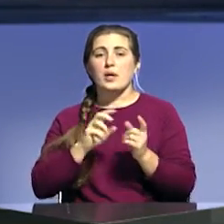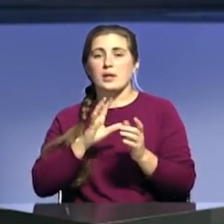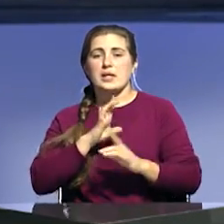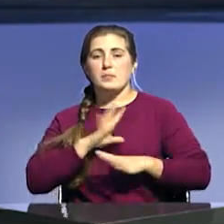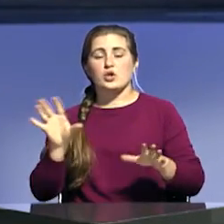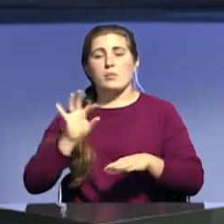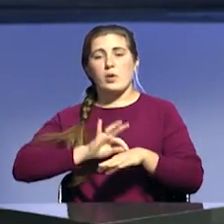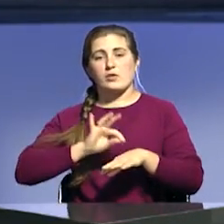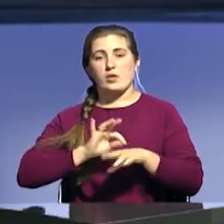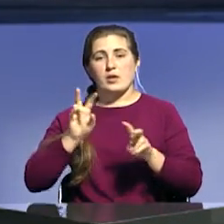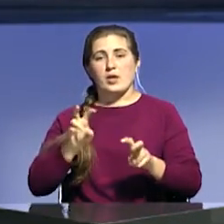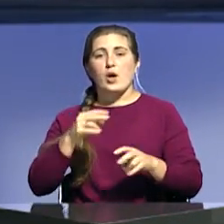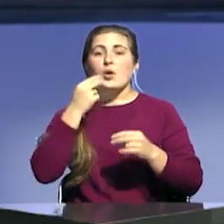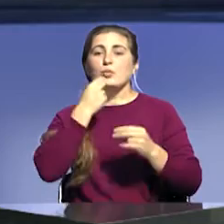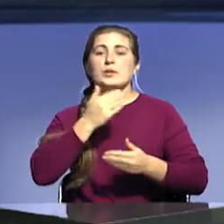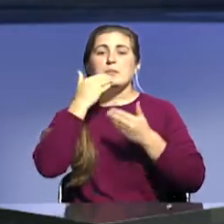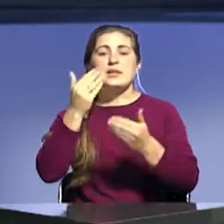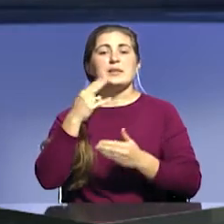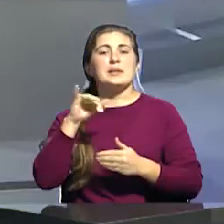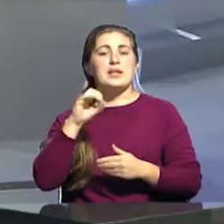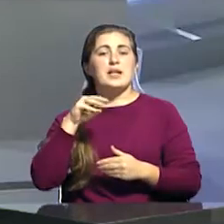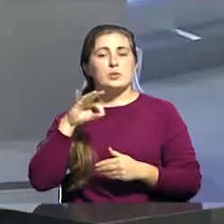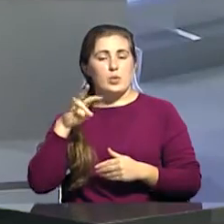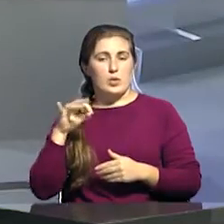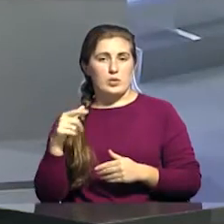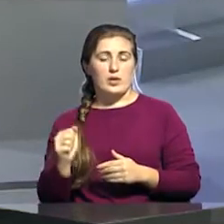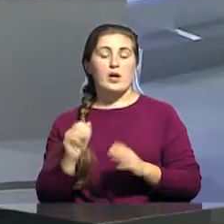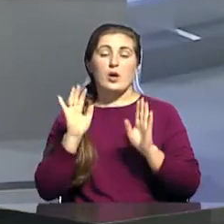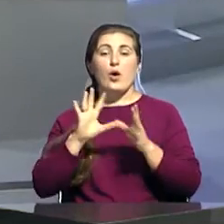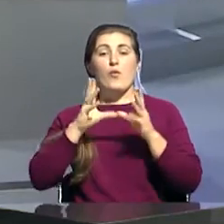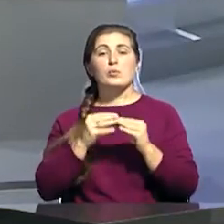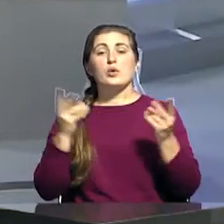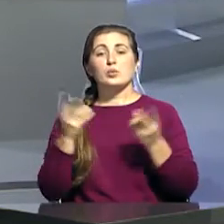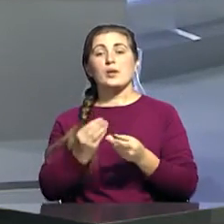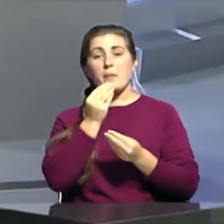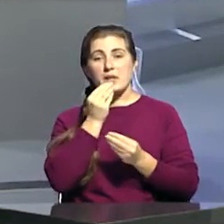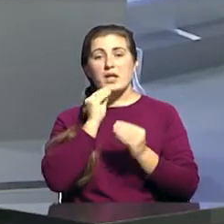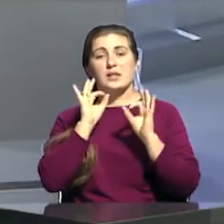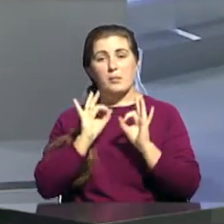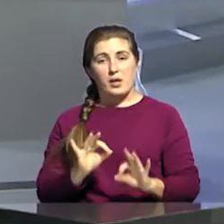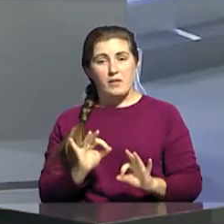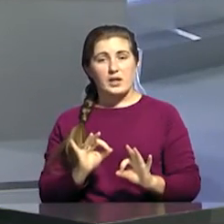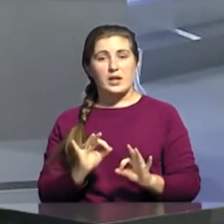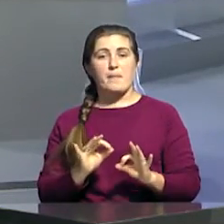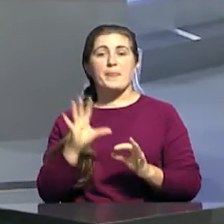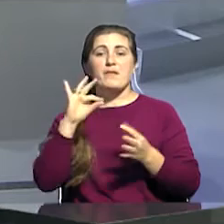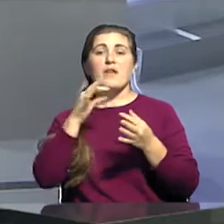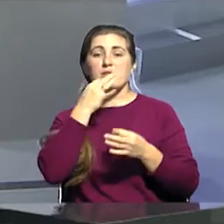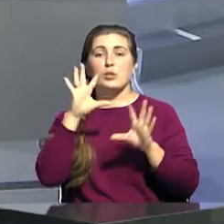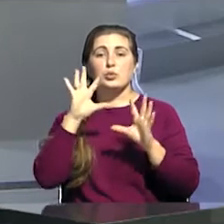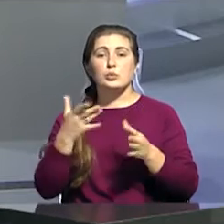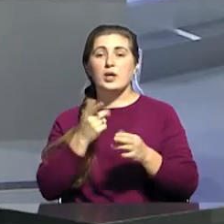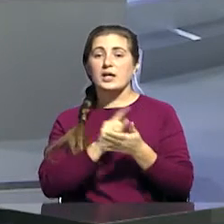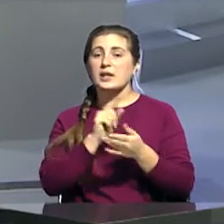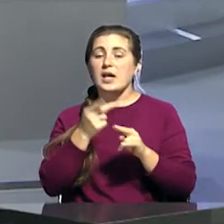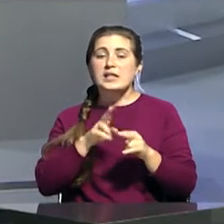возможного заболевания? Этот вопрос лучше задать диетологу. Диетологу, да? Ну, в любом случае, я так полагаю, что питаться нужно правильно, да? И, вероятно, во всяком случае, это не должны